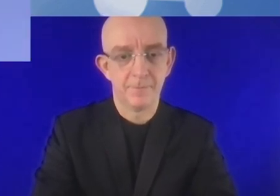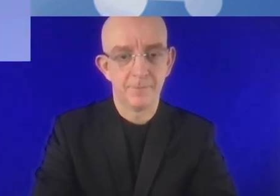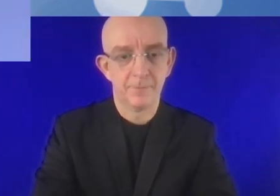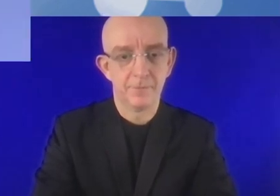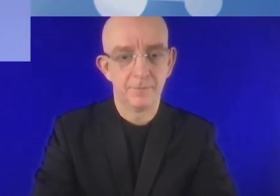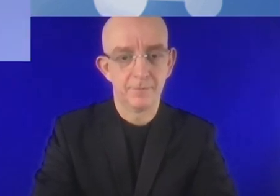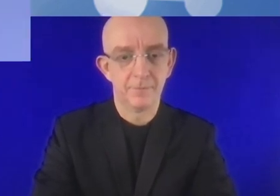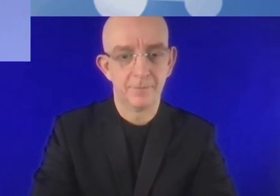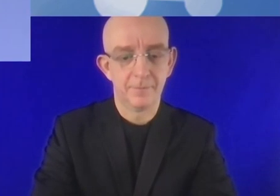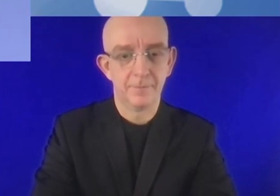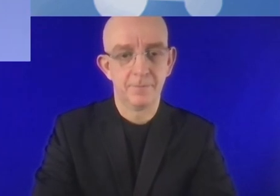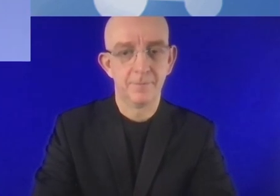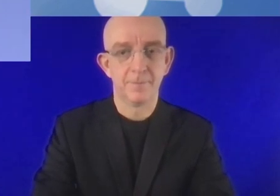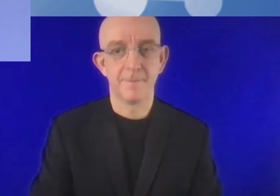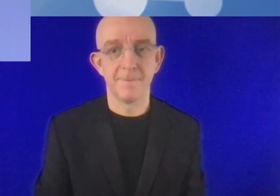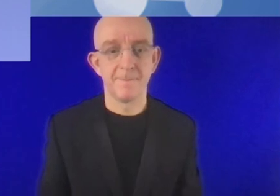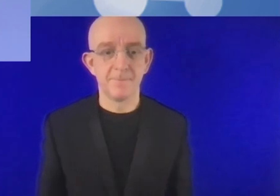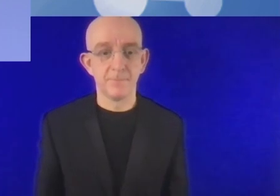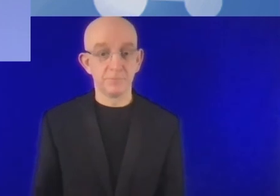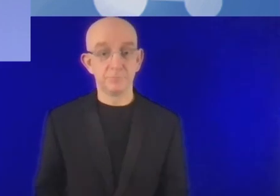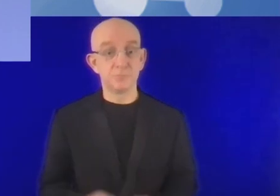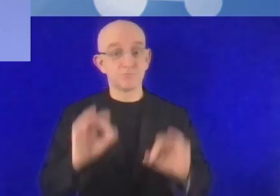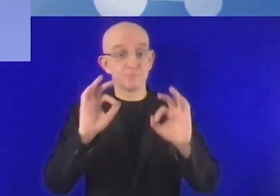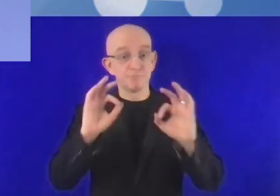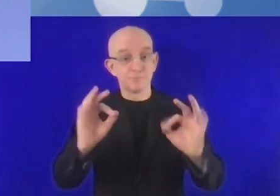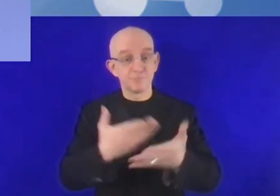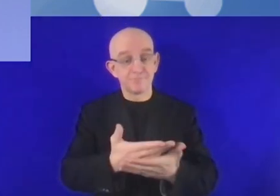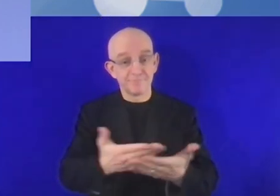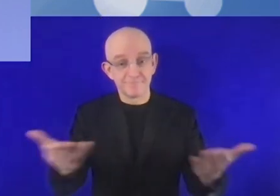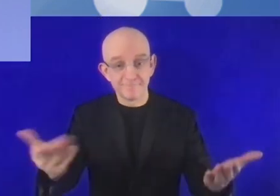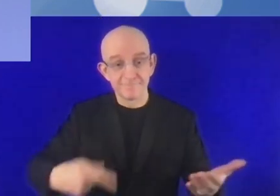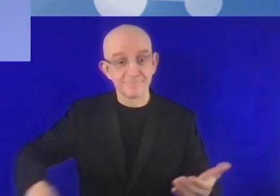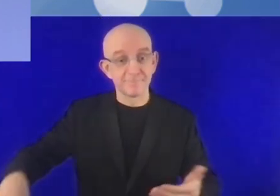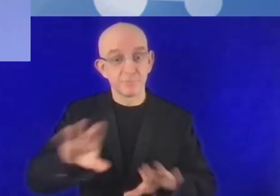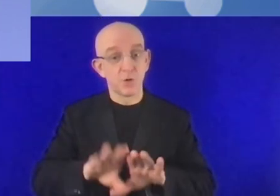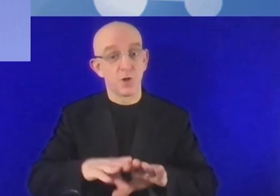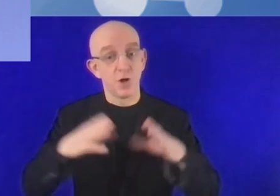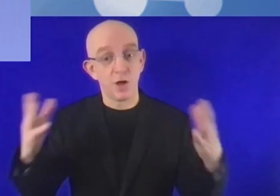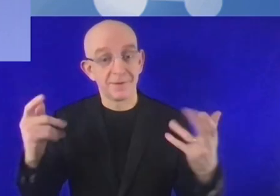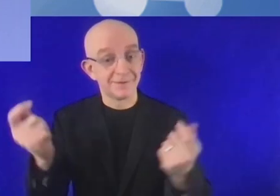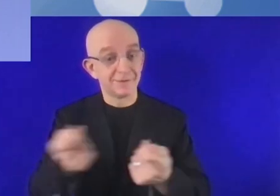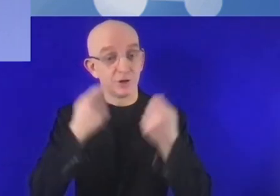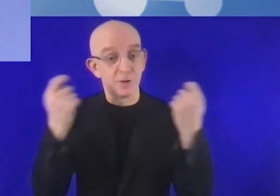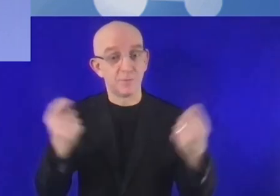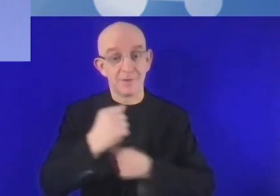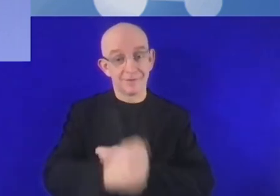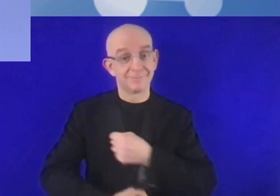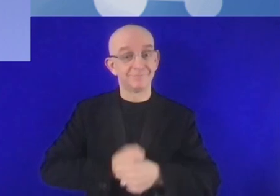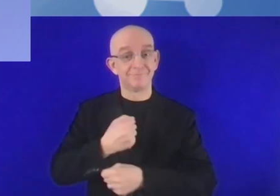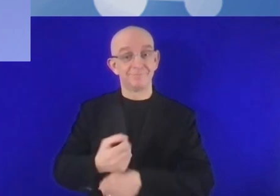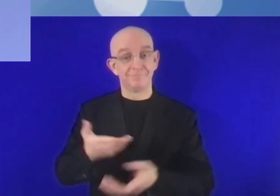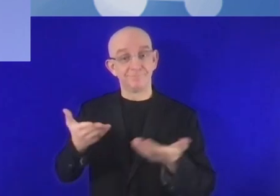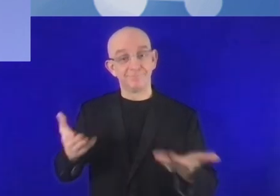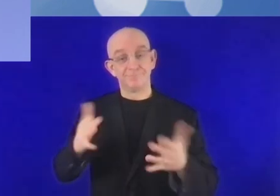Szanowni Państwo, w tej chwili zakończyła się ceremonia otwarcia